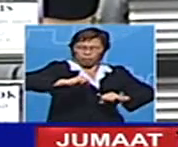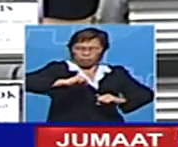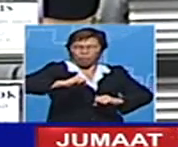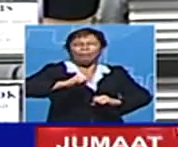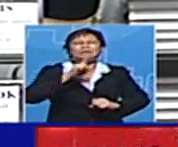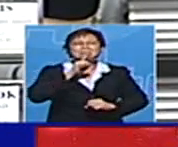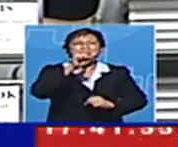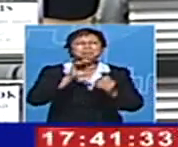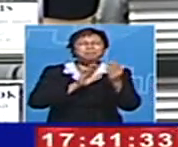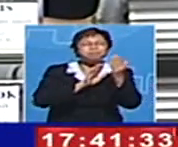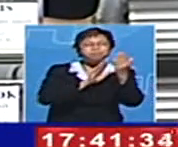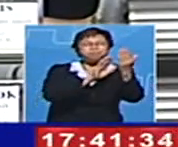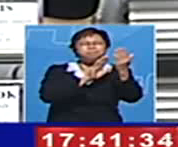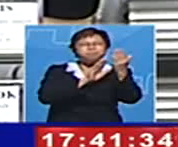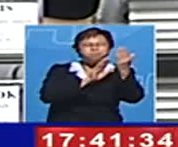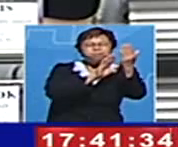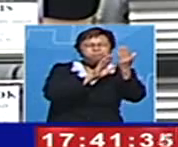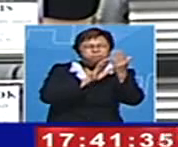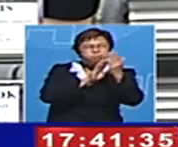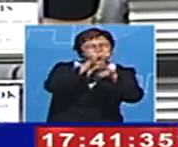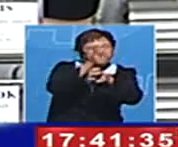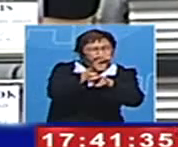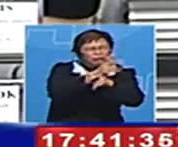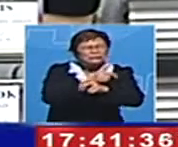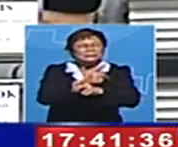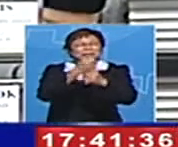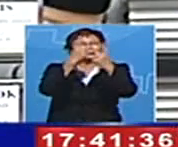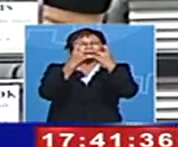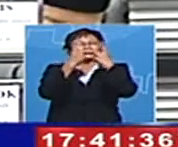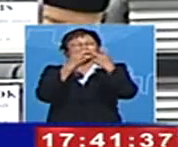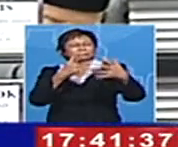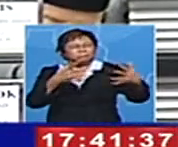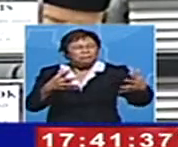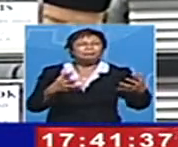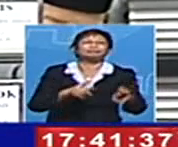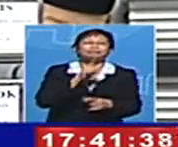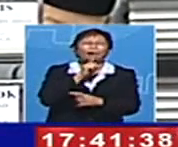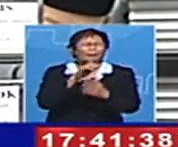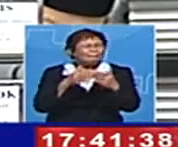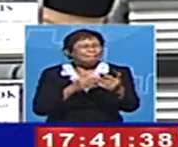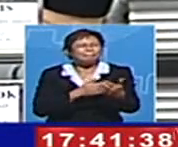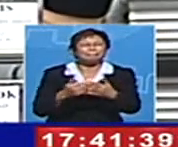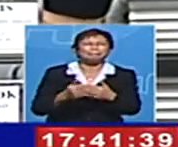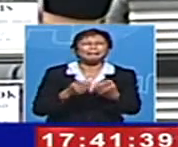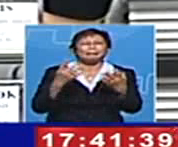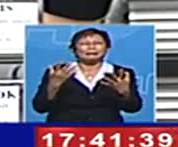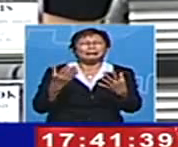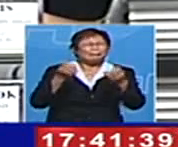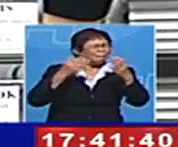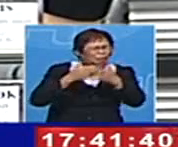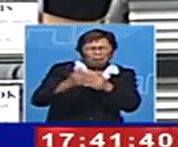menempuh rintangan dan dugaan namun biar pun berjuta gugatan